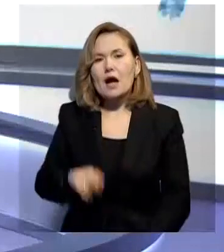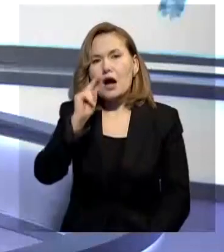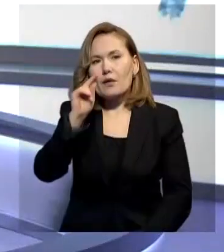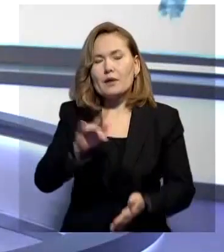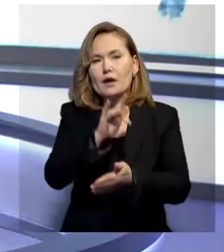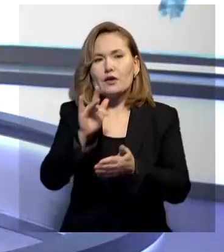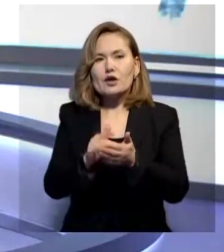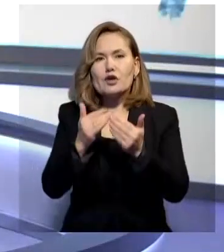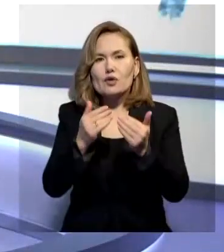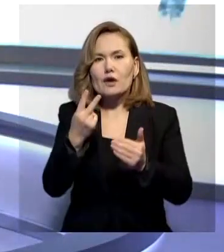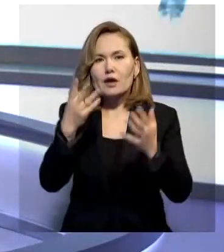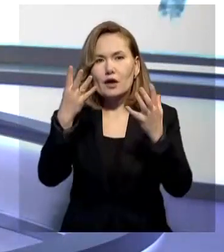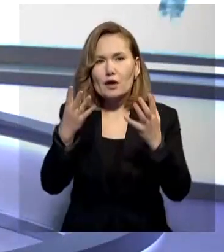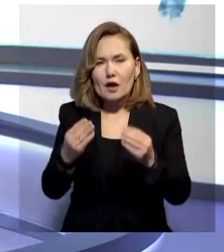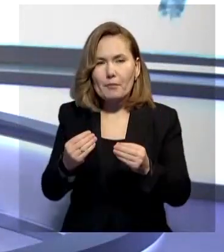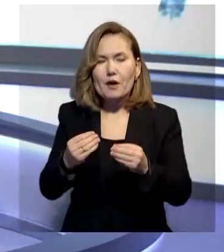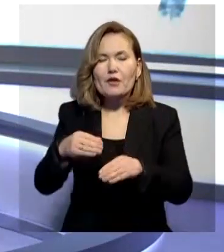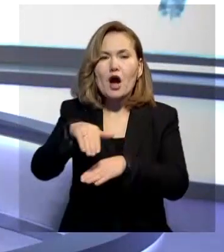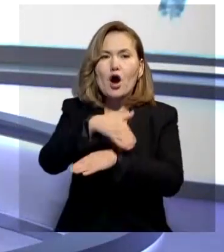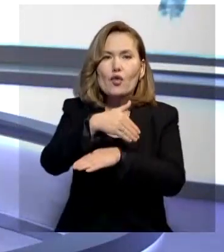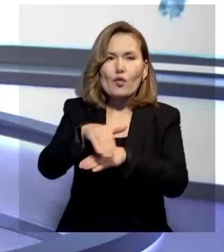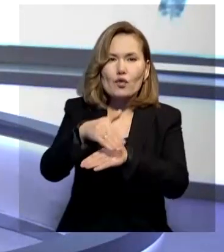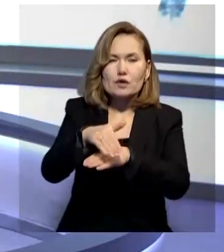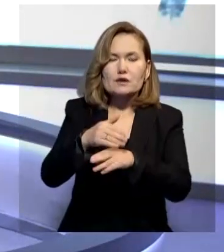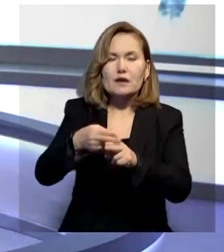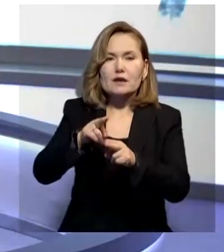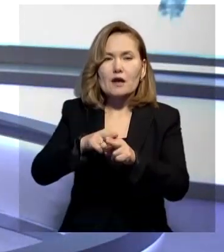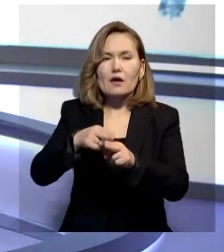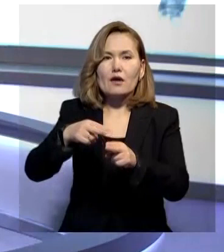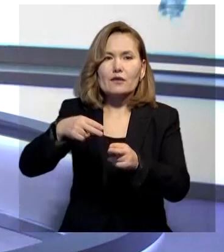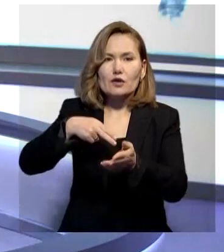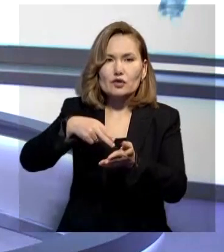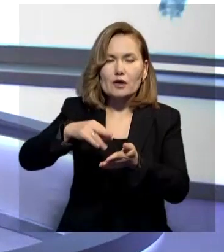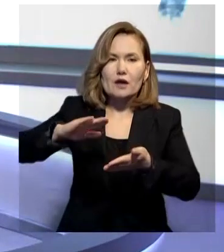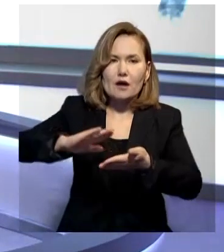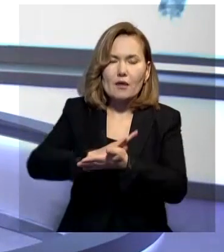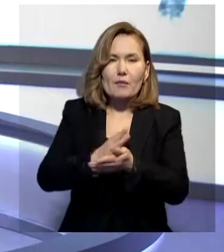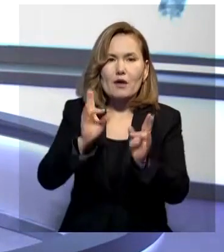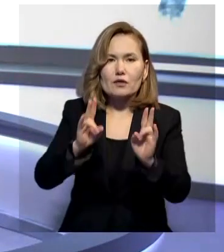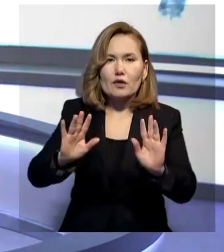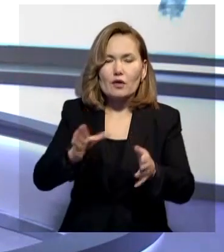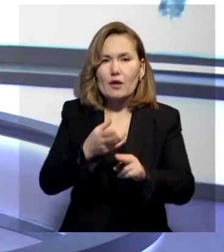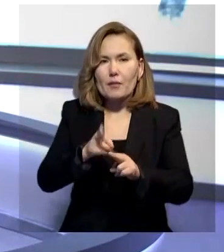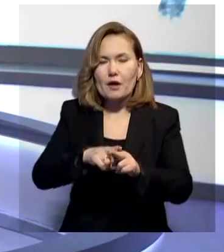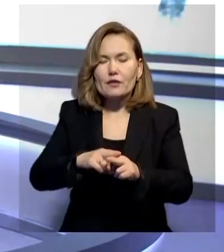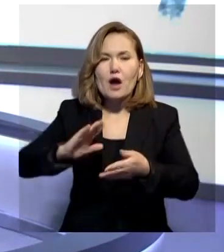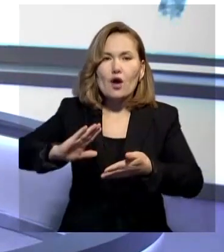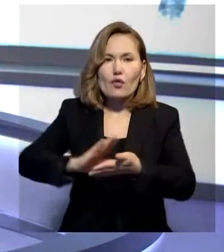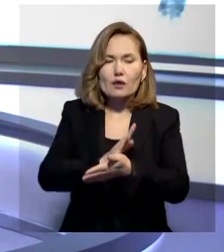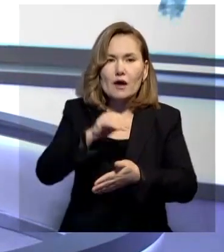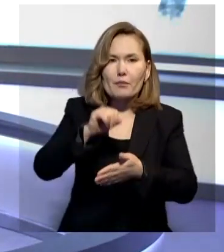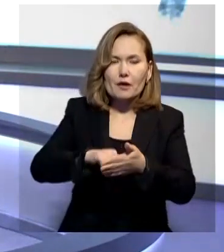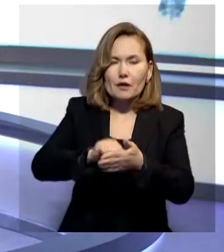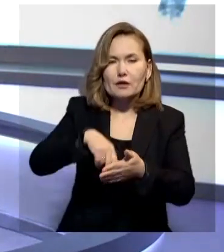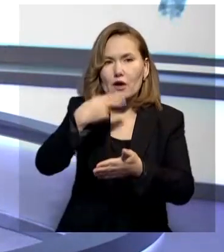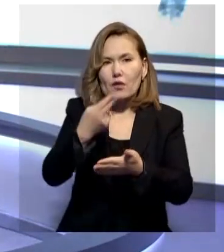Шымкентте соңғы 2 күнде көшеде жүріп жарақат алғандардың саны 200 адамға жетті. Әсіресе көктайғақта шығылғандар көп. Өйткені бүкіл